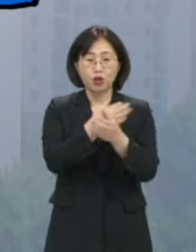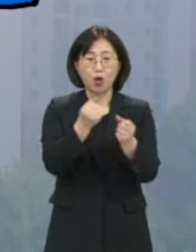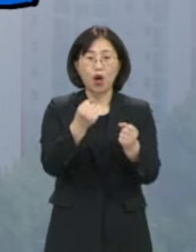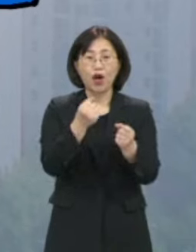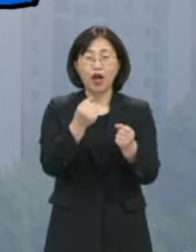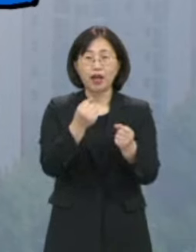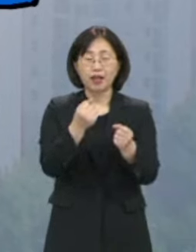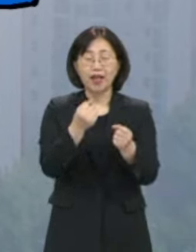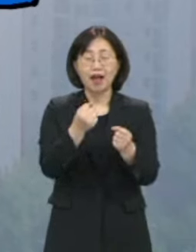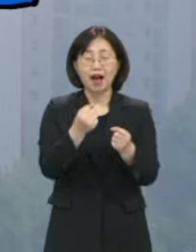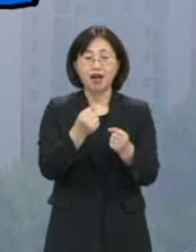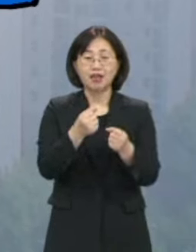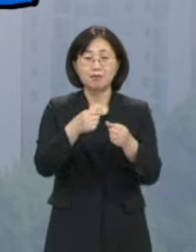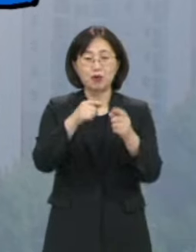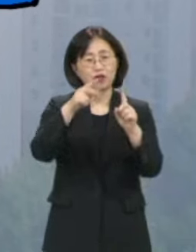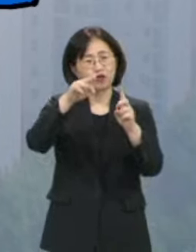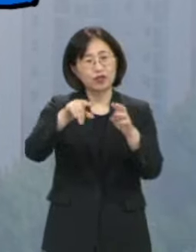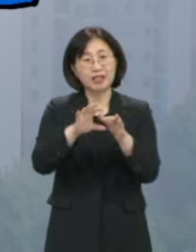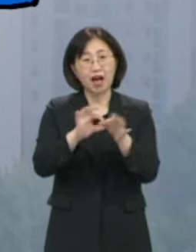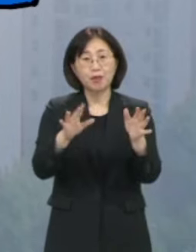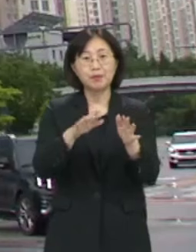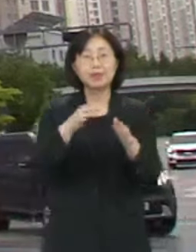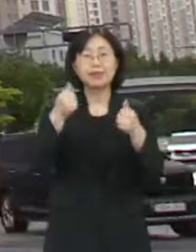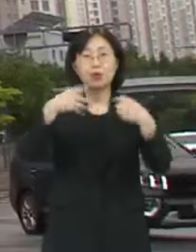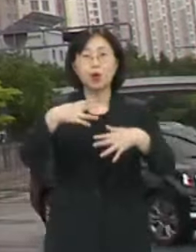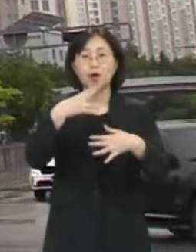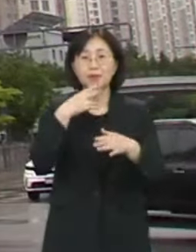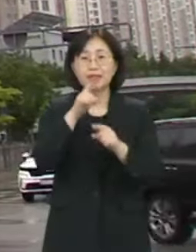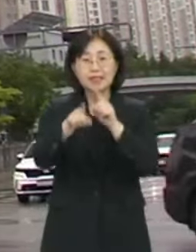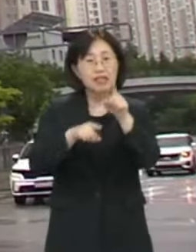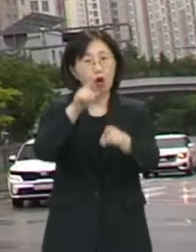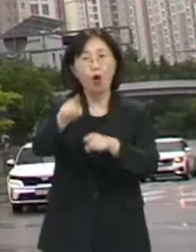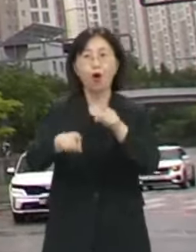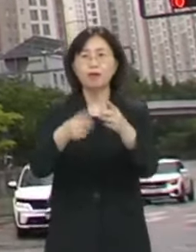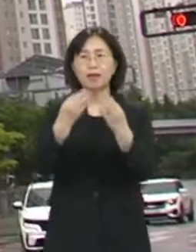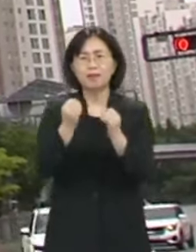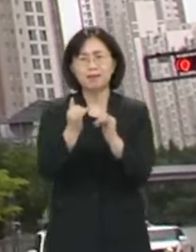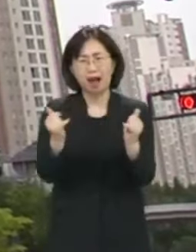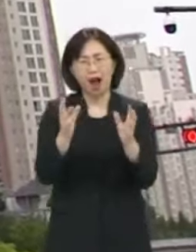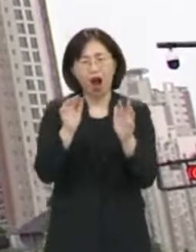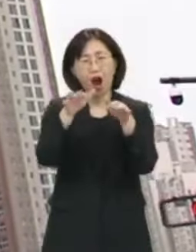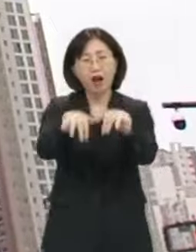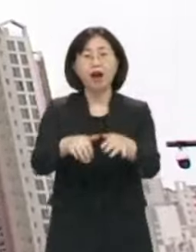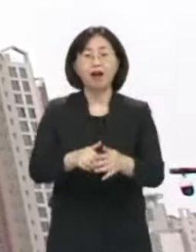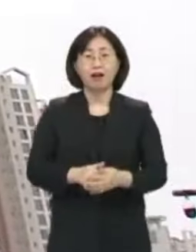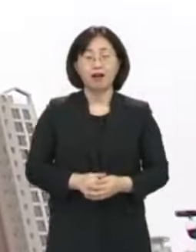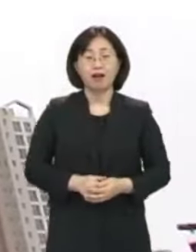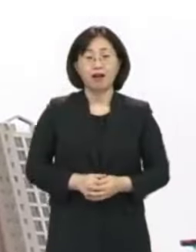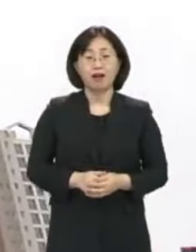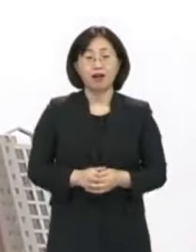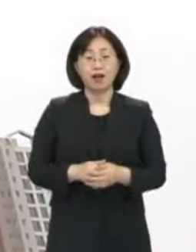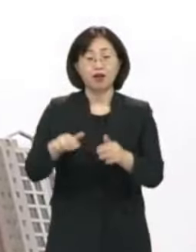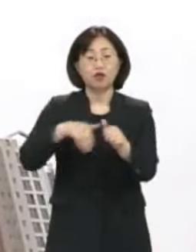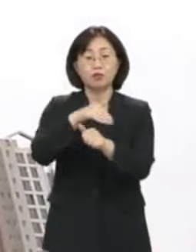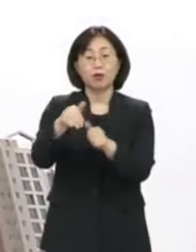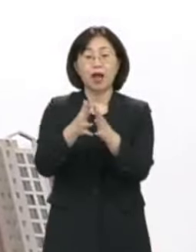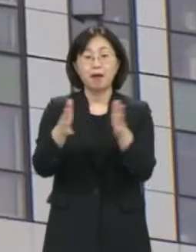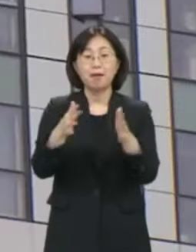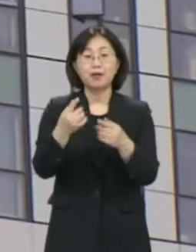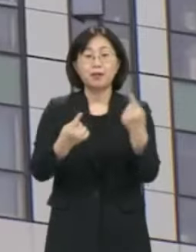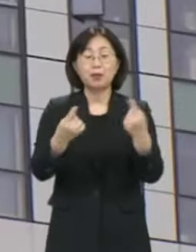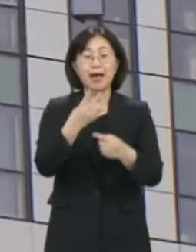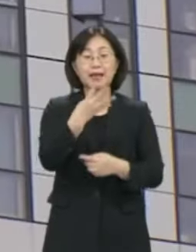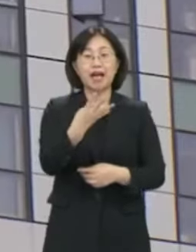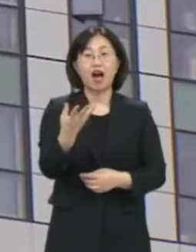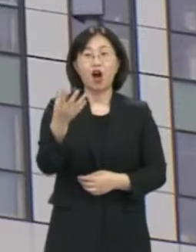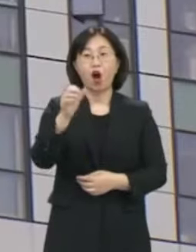1의 어마어마한 경쟁률을 기록했습니다. 시세보다 4, 5억 원가량 저렴한 분양가에 별다른 청약 자격